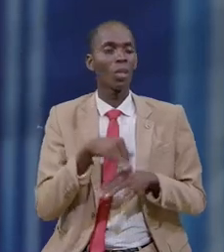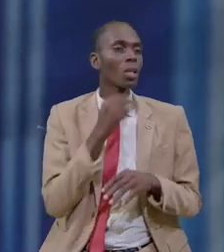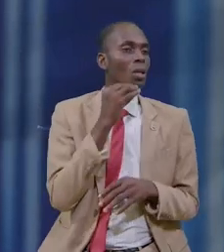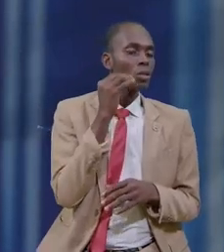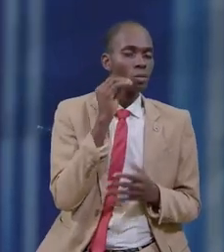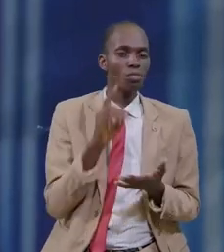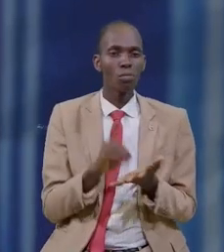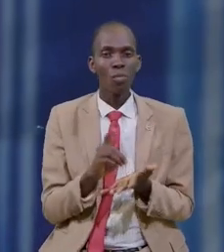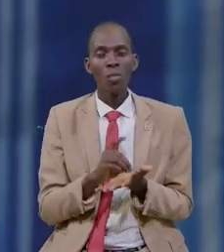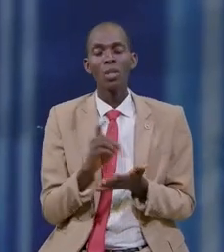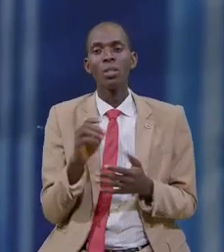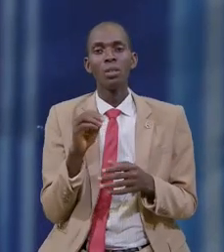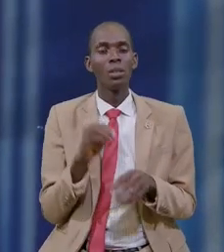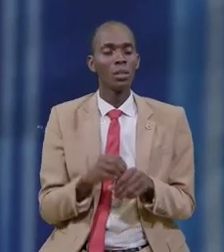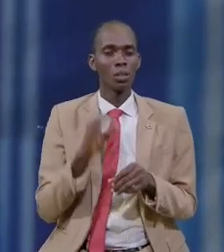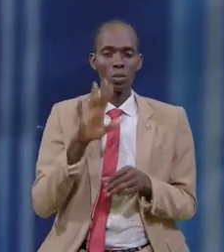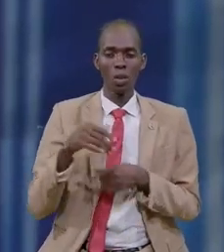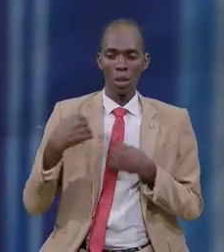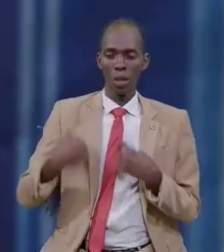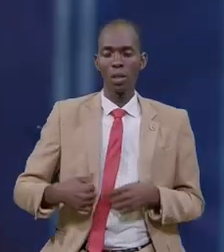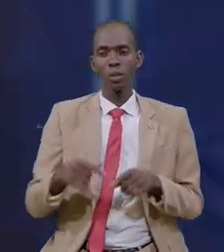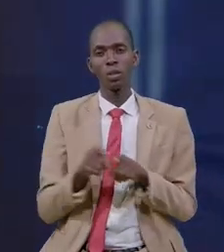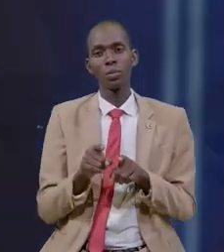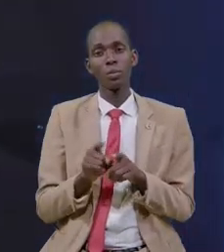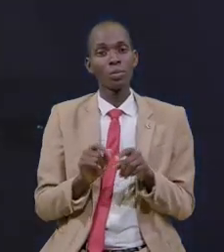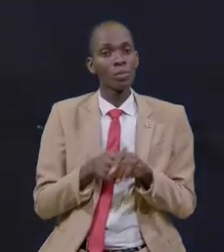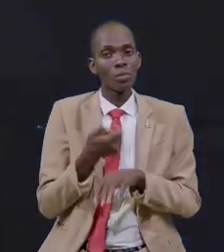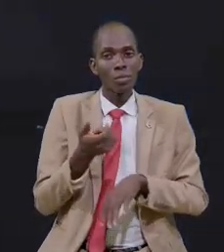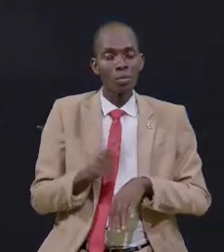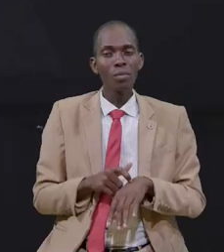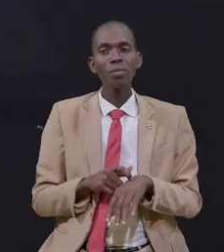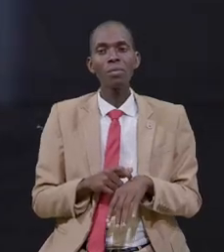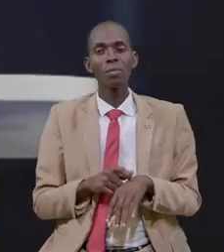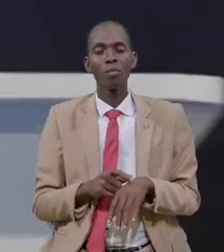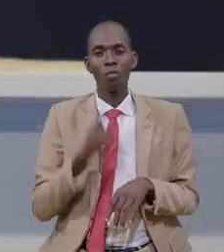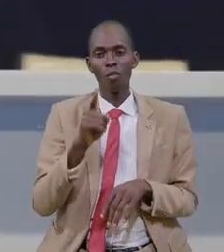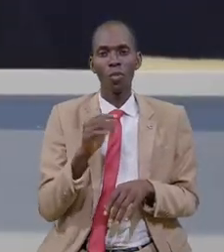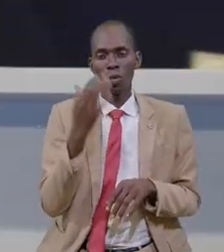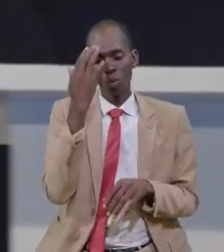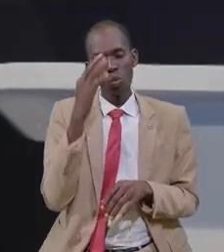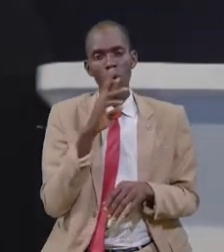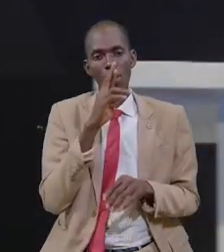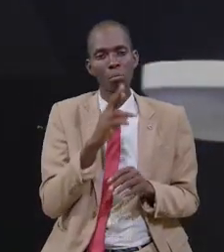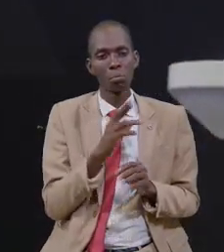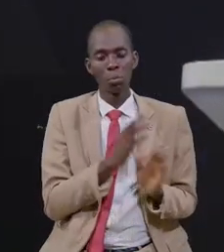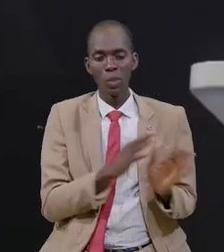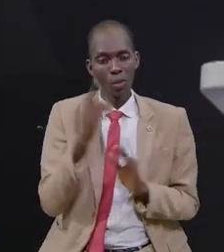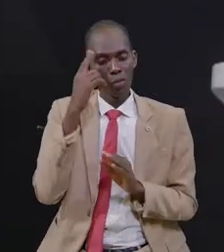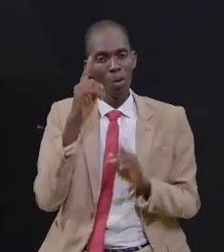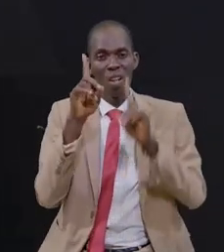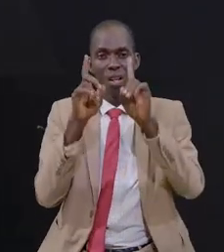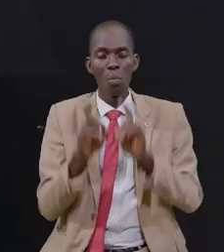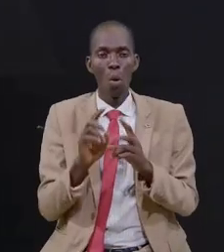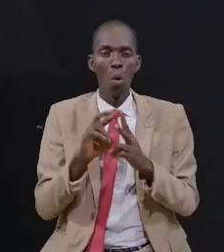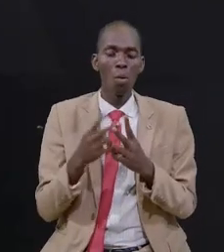a un dictionnaire dans ton cœur. Chaque fois, quand vous passez l'examen, quand vous étudiez, mais